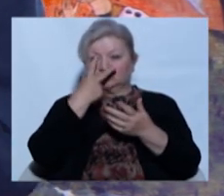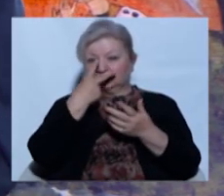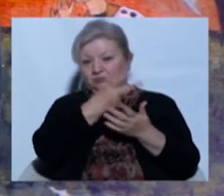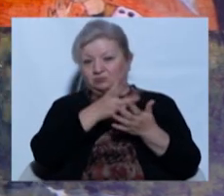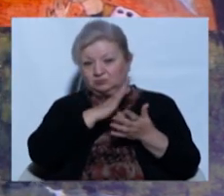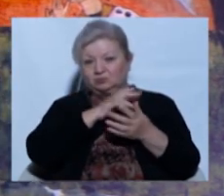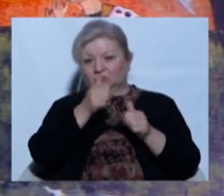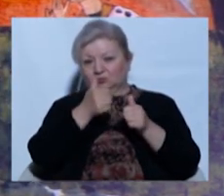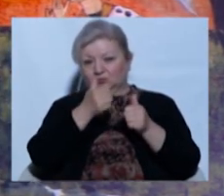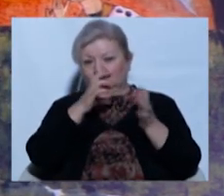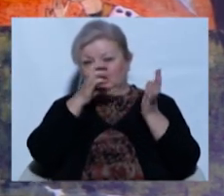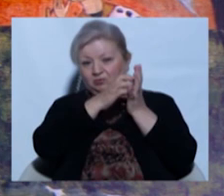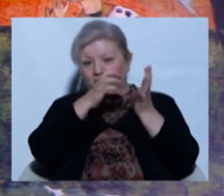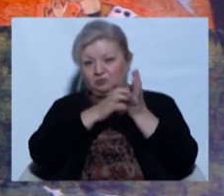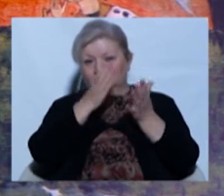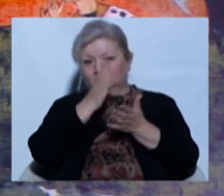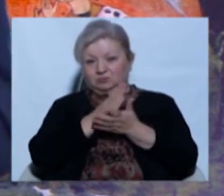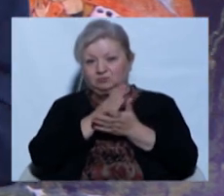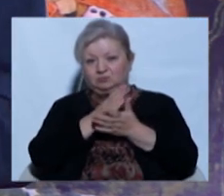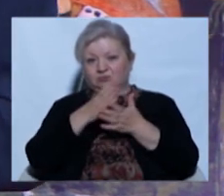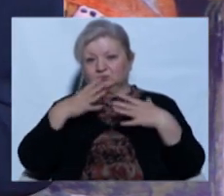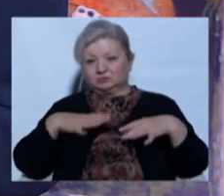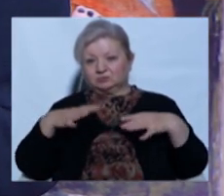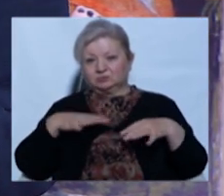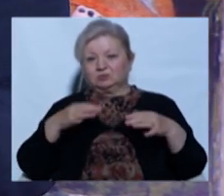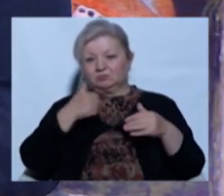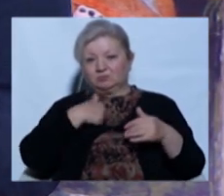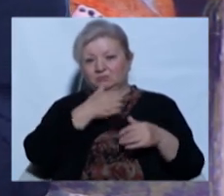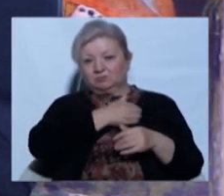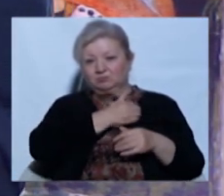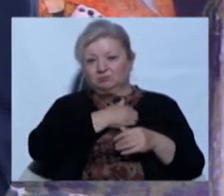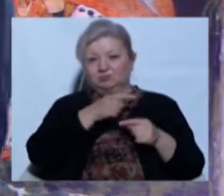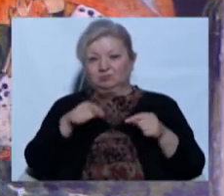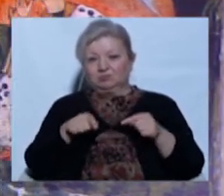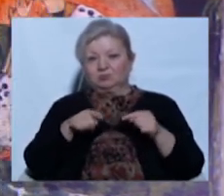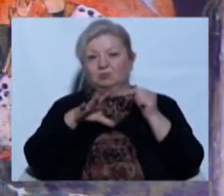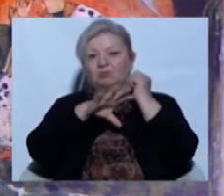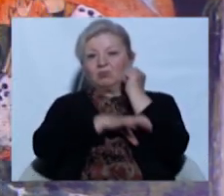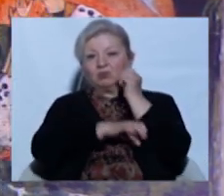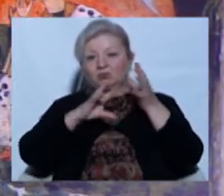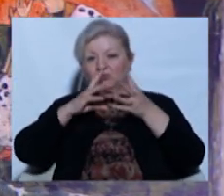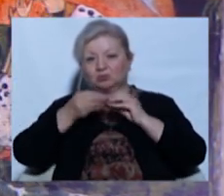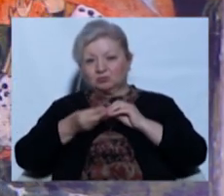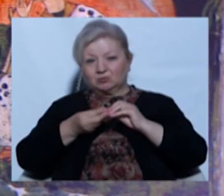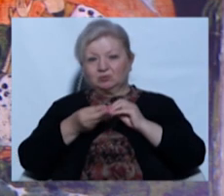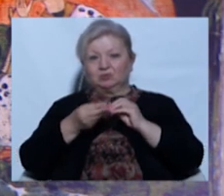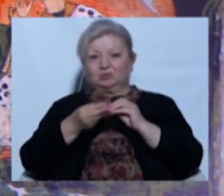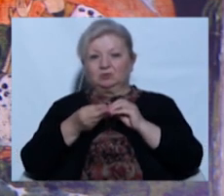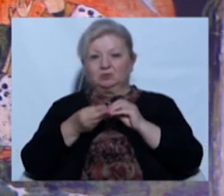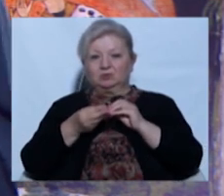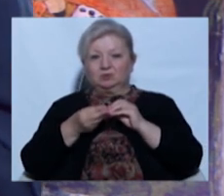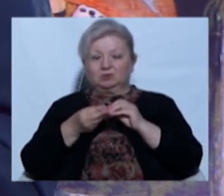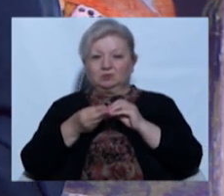როგორ გამოიყურება საქართველოს სიმბოლიკა. მე მინდა ესეთი ბოლო შემაჯამებელი დავალება, ცოტას ახალისო რო